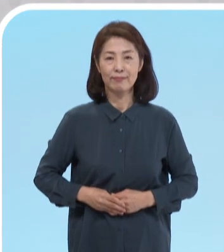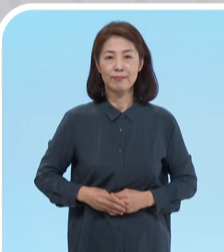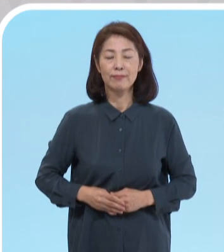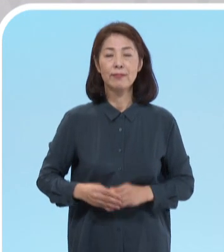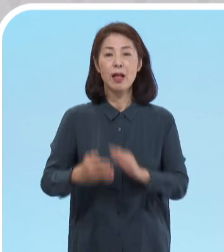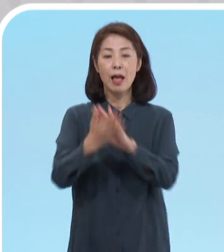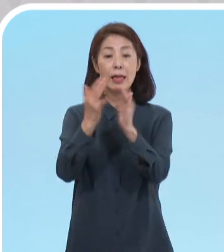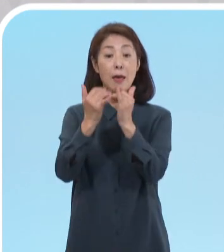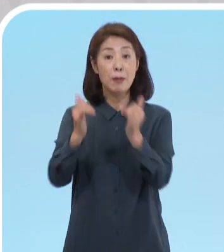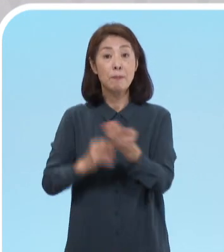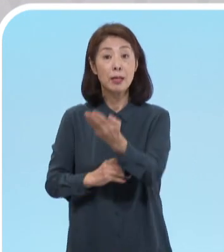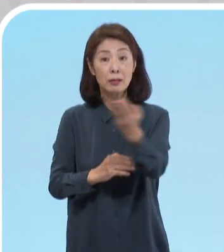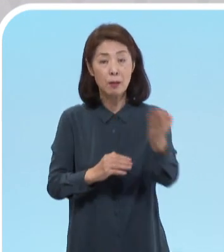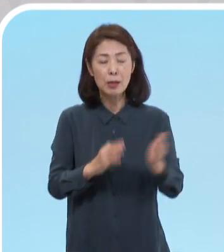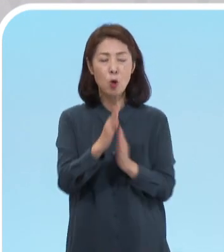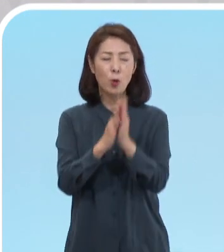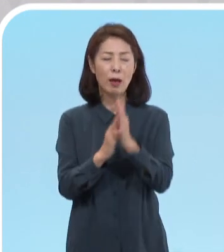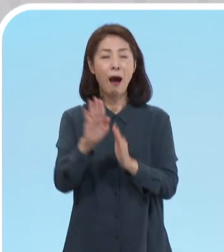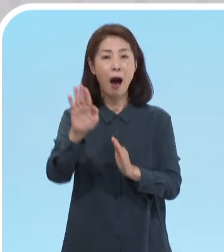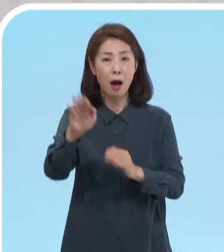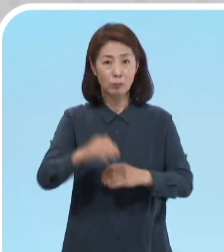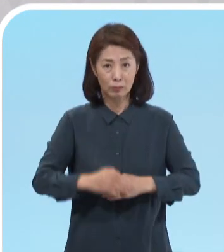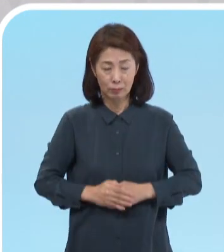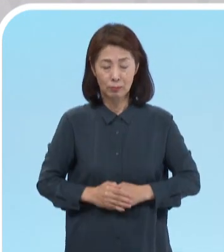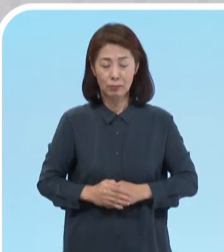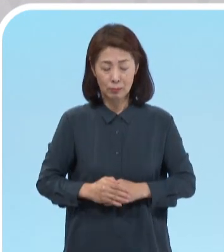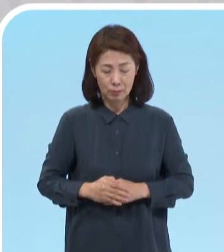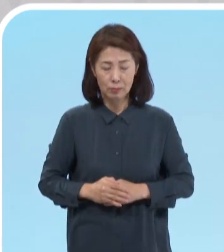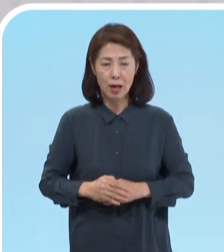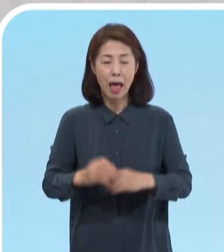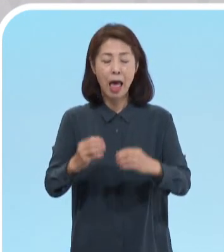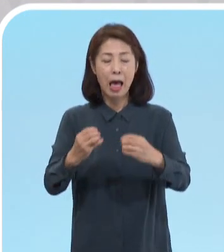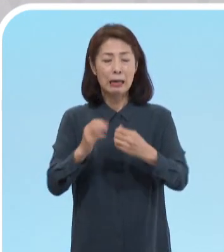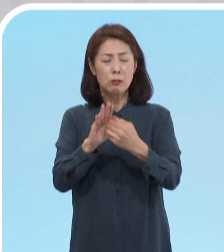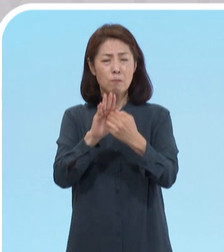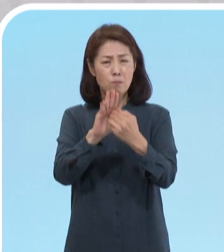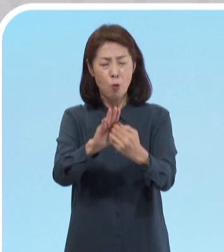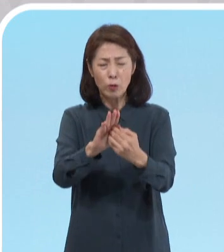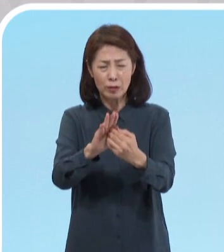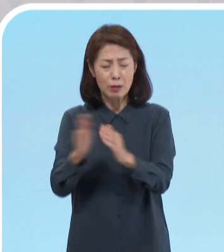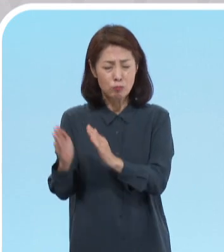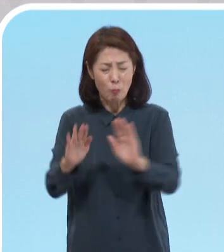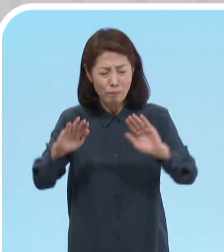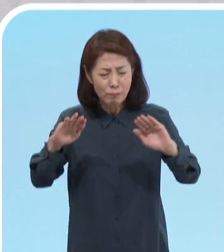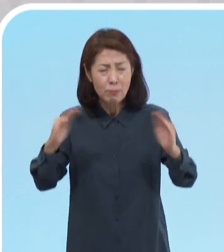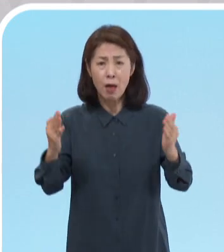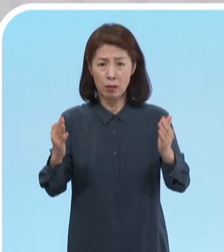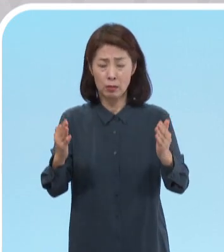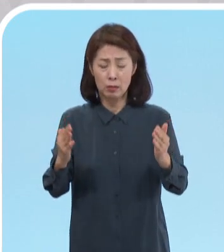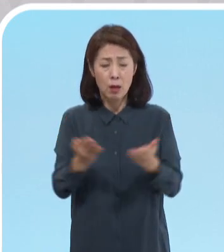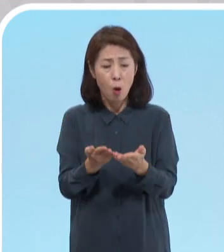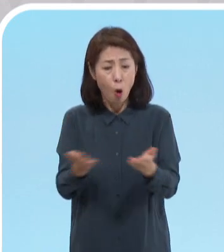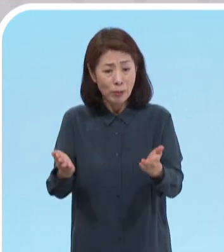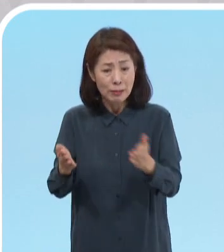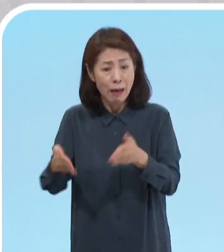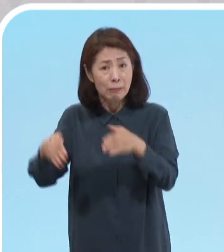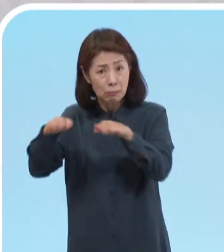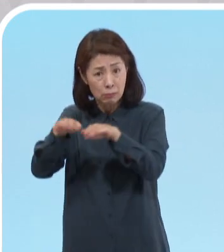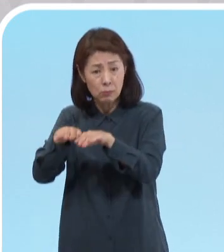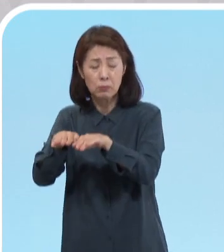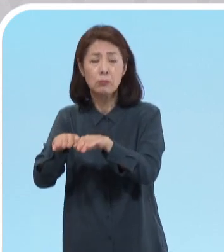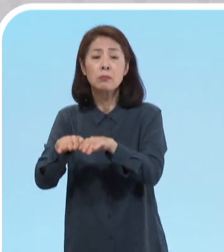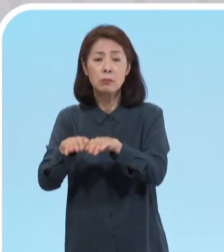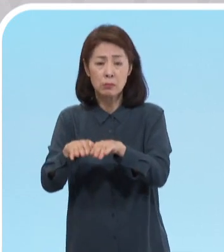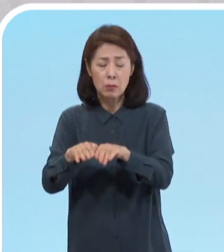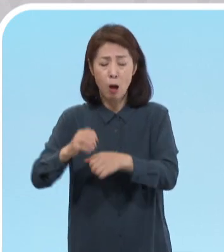兵庫県からのお願いです。県民の皆さんはガイドラインなどに基づく感染防止策がされていない感